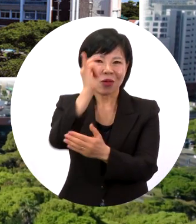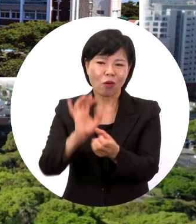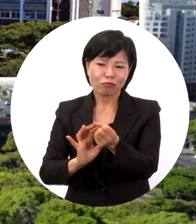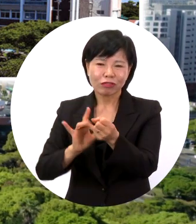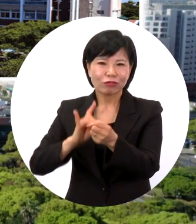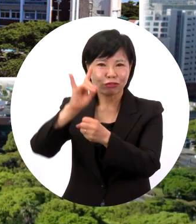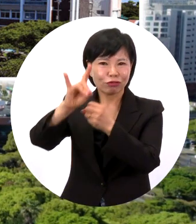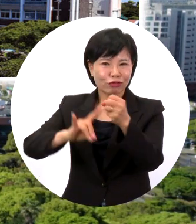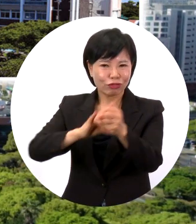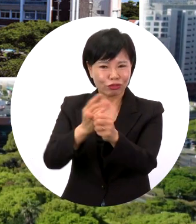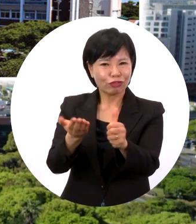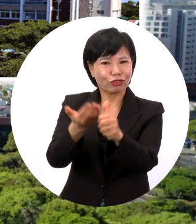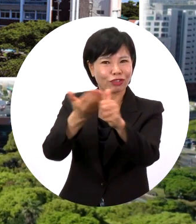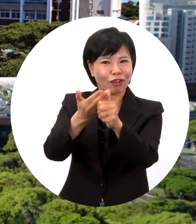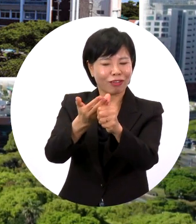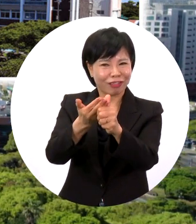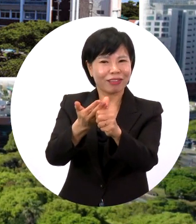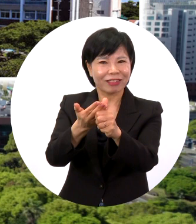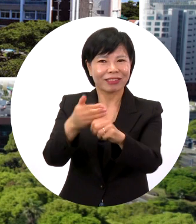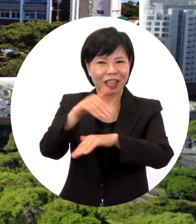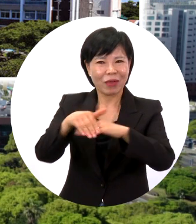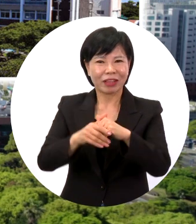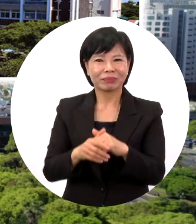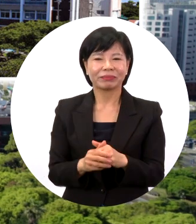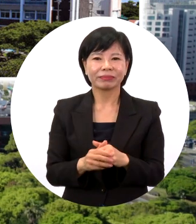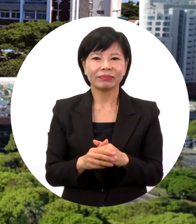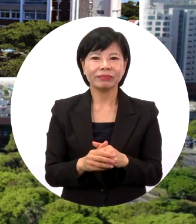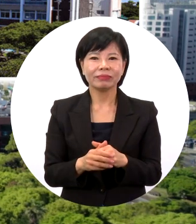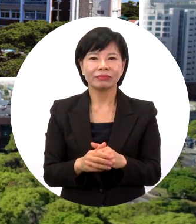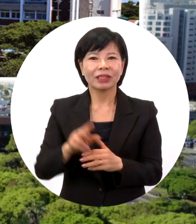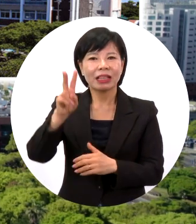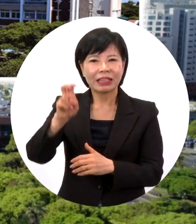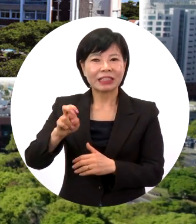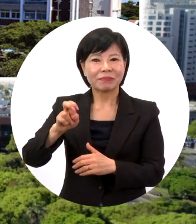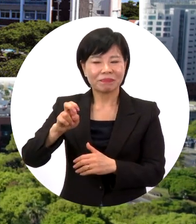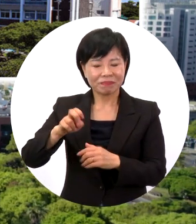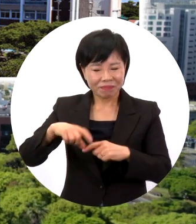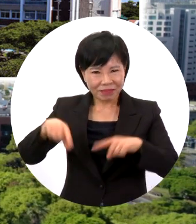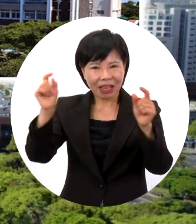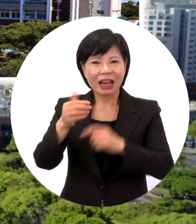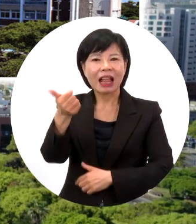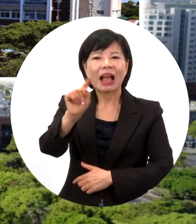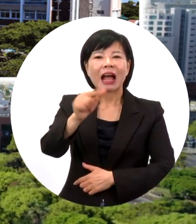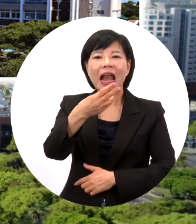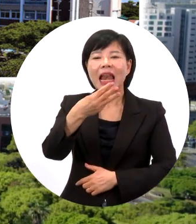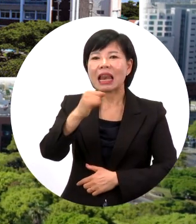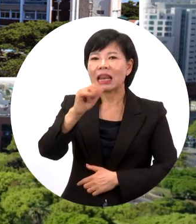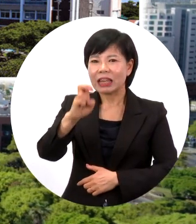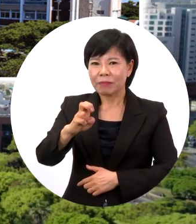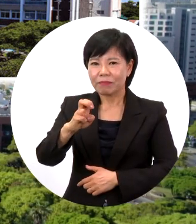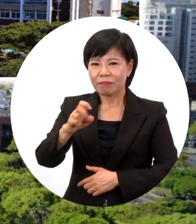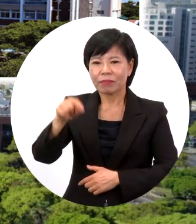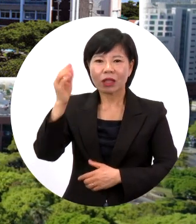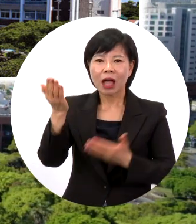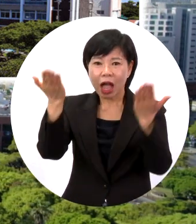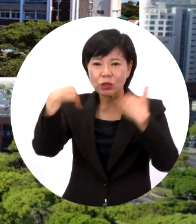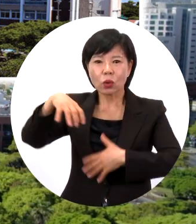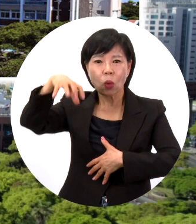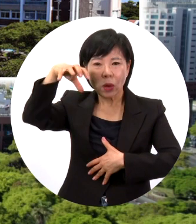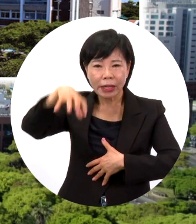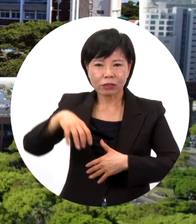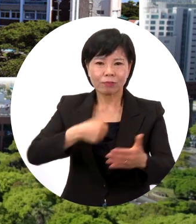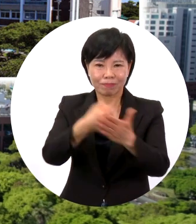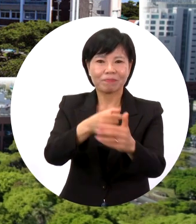기술 인재를 육성할 수 있게 됐습니다. 교육부는 20일 한림공업고등학교를 2024년 협약형